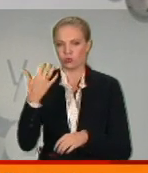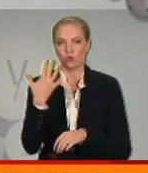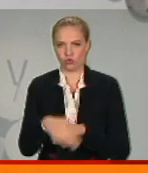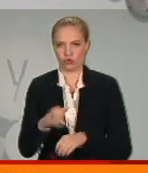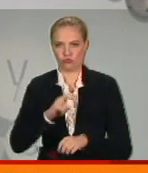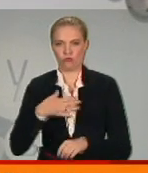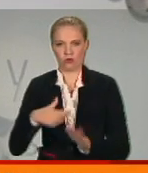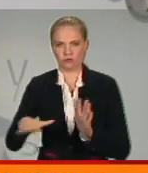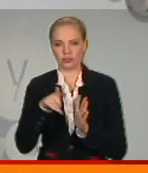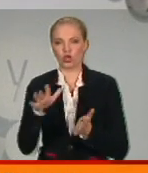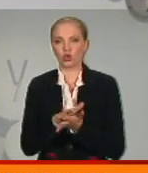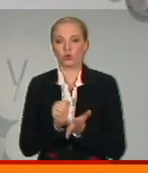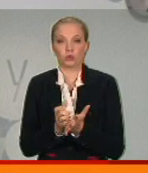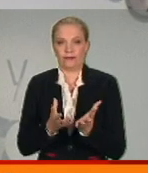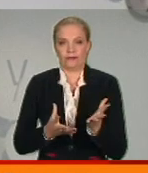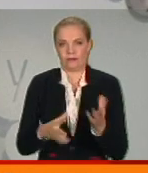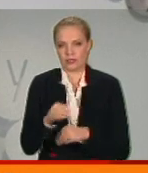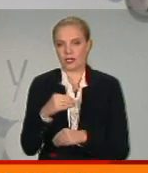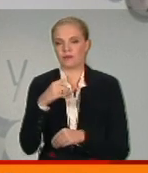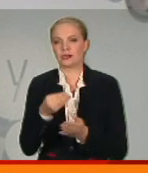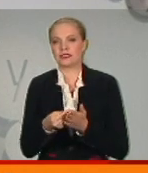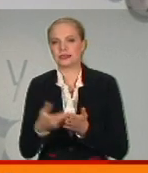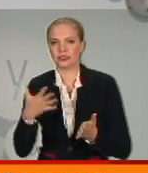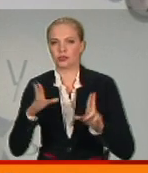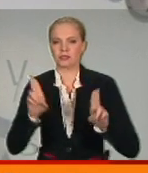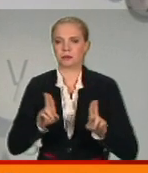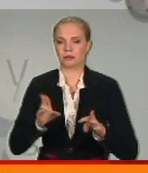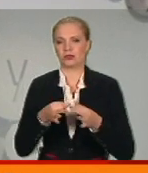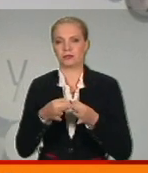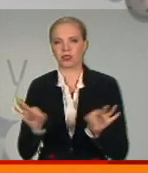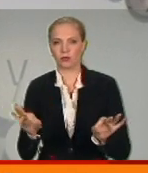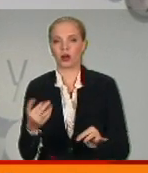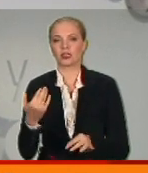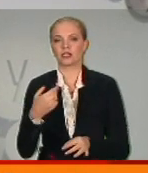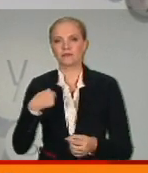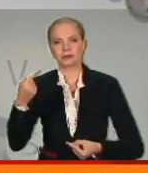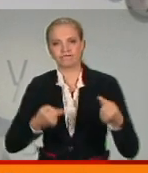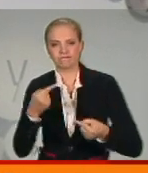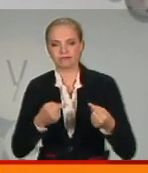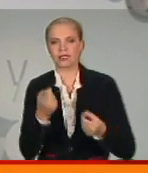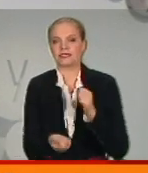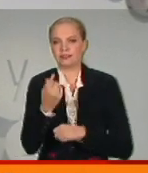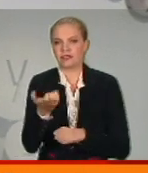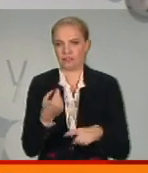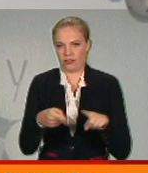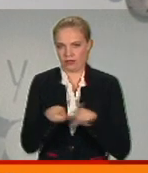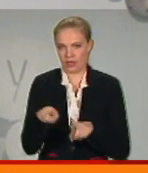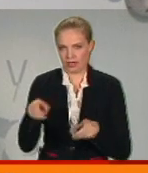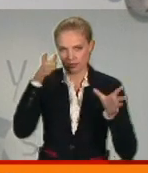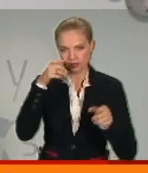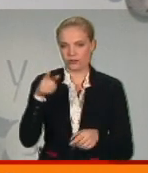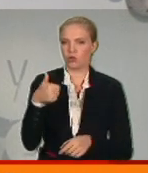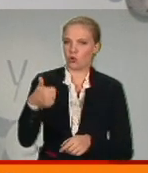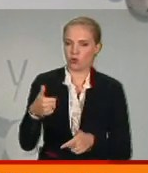наших вулицях він руйнує все на своєму шляху цінності принципи демократію ми дискутуємо звідки взявся той носоріг він